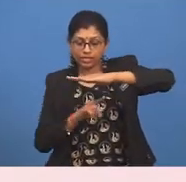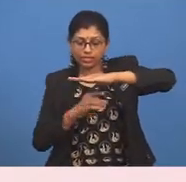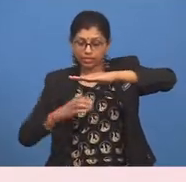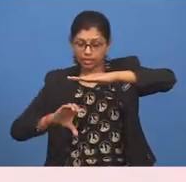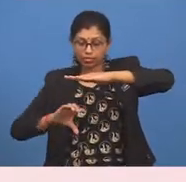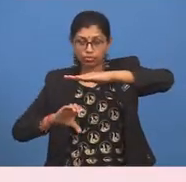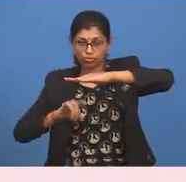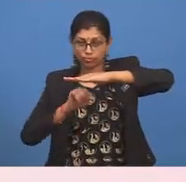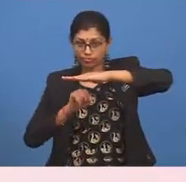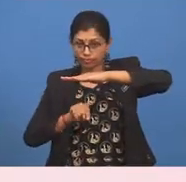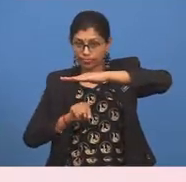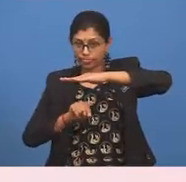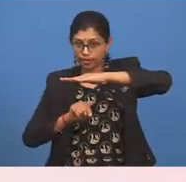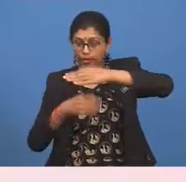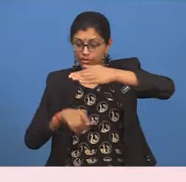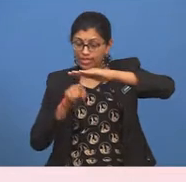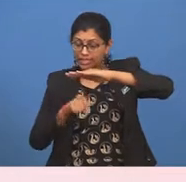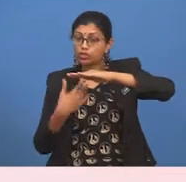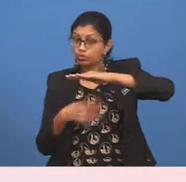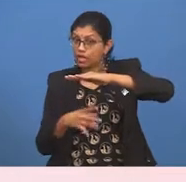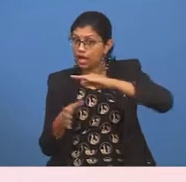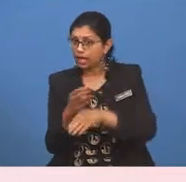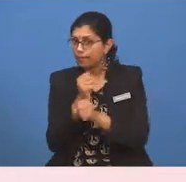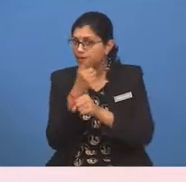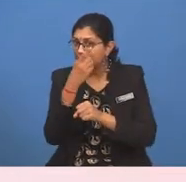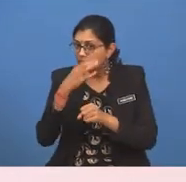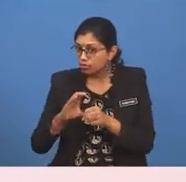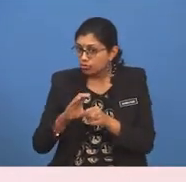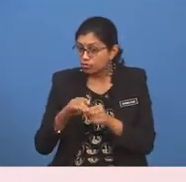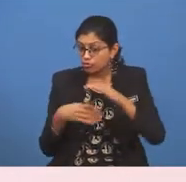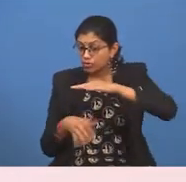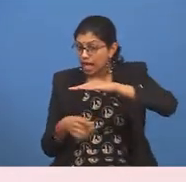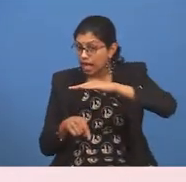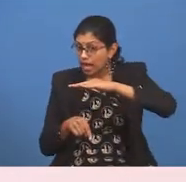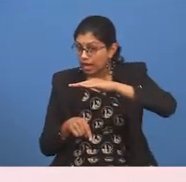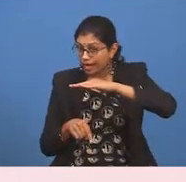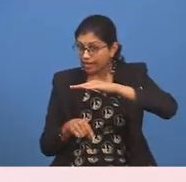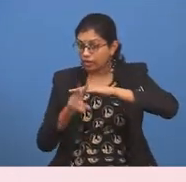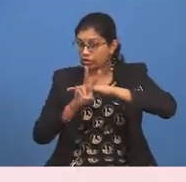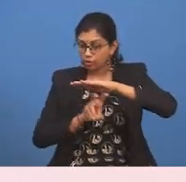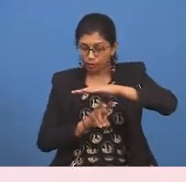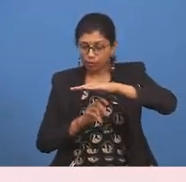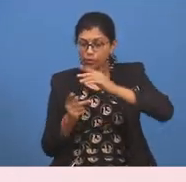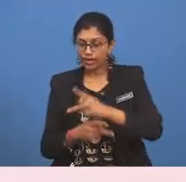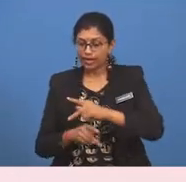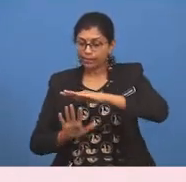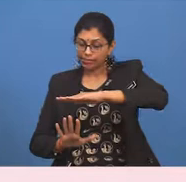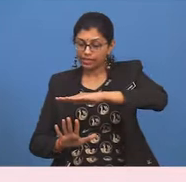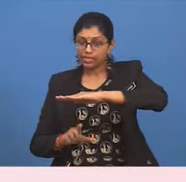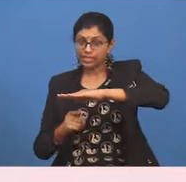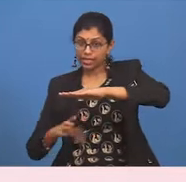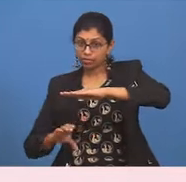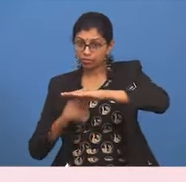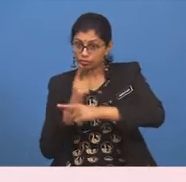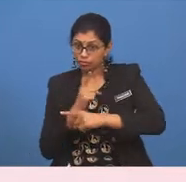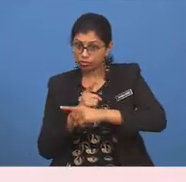Apabila penyebut sudah menunjukkan hasil 100, maka jawapannya